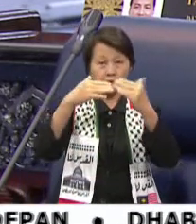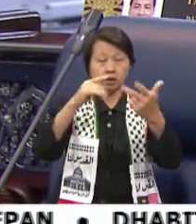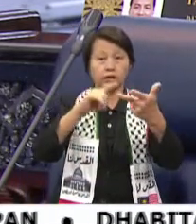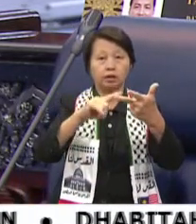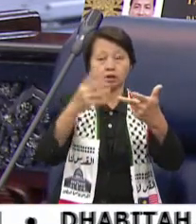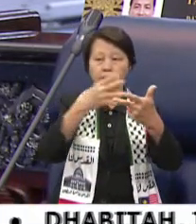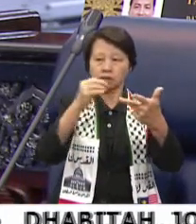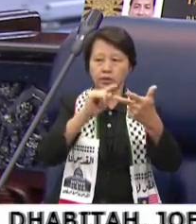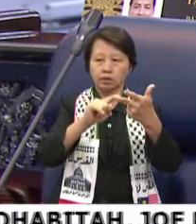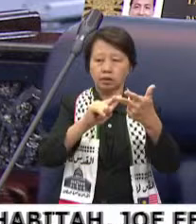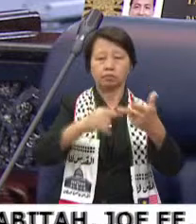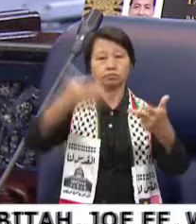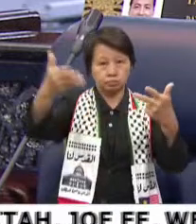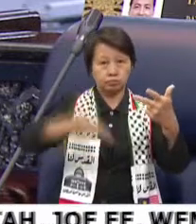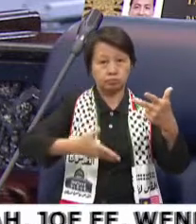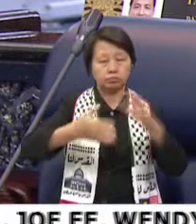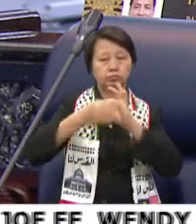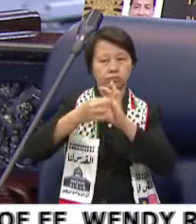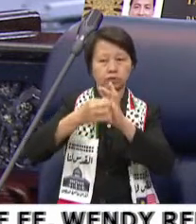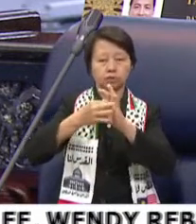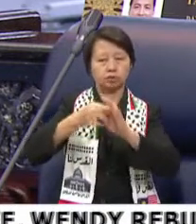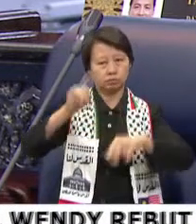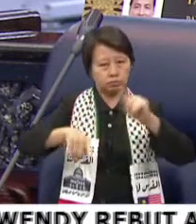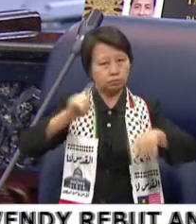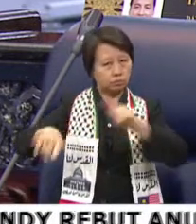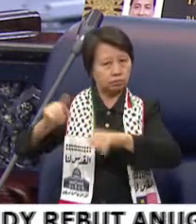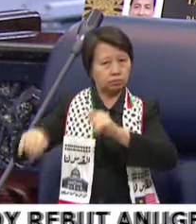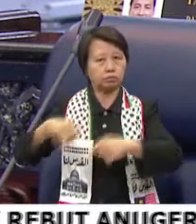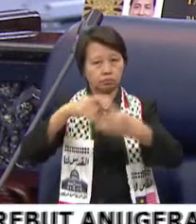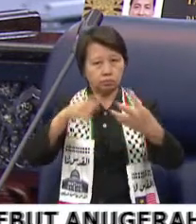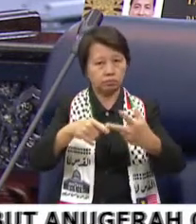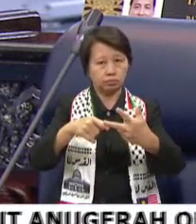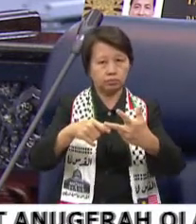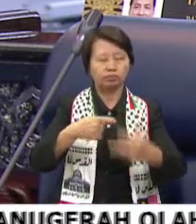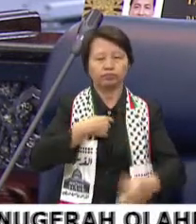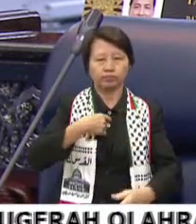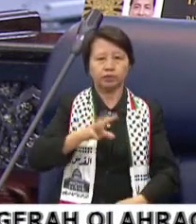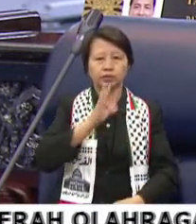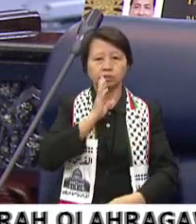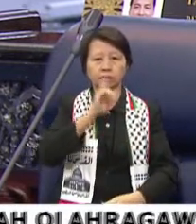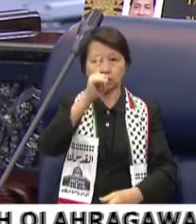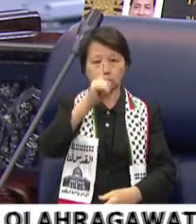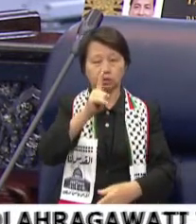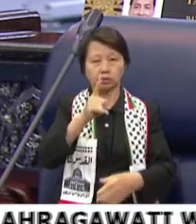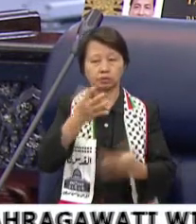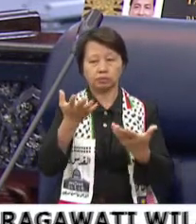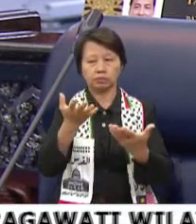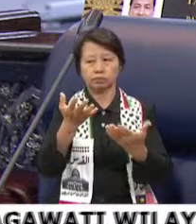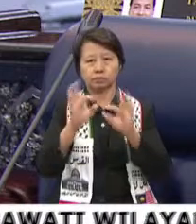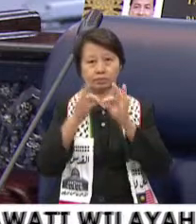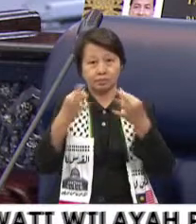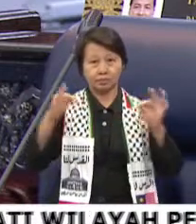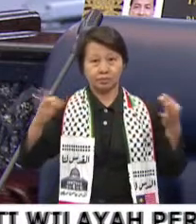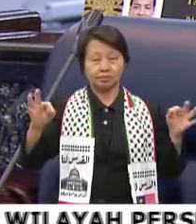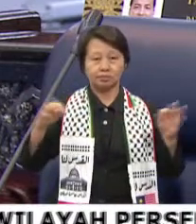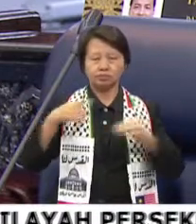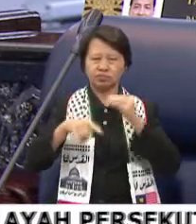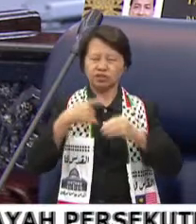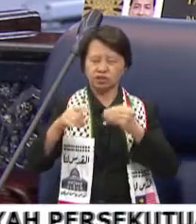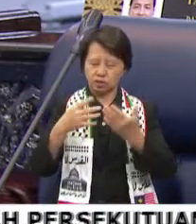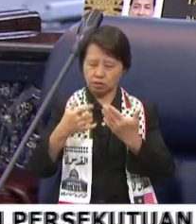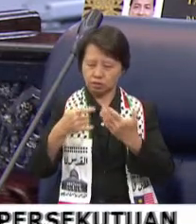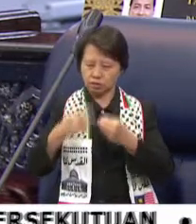a mengalu-ngalukan kerjasama dan sebagainya Saya ingin memetik kepada satu dokumen iaitu